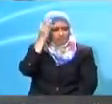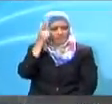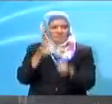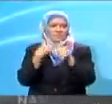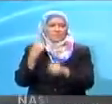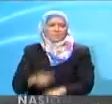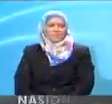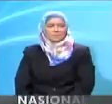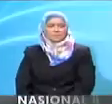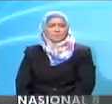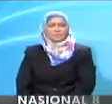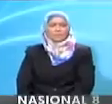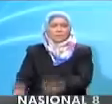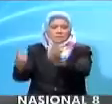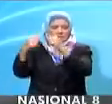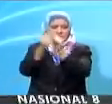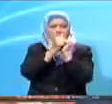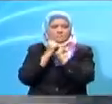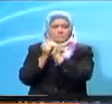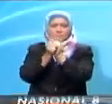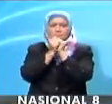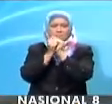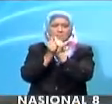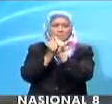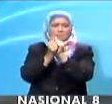Hadir sama pada sidang media tersebut, Presiden baru PBNJ